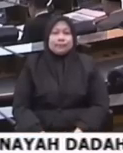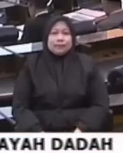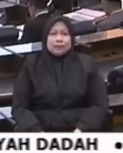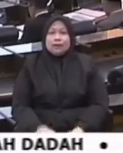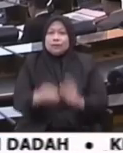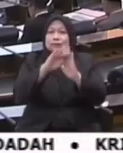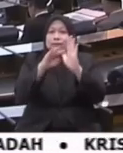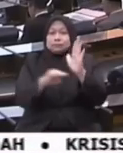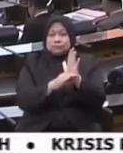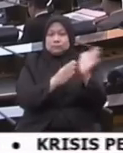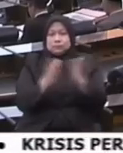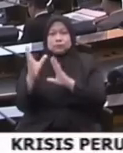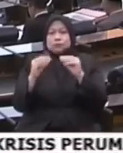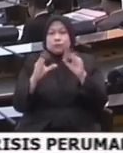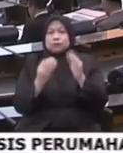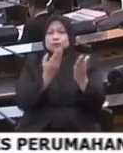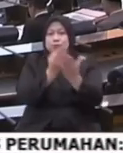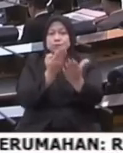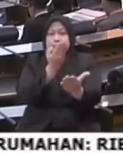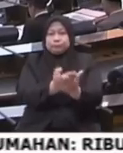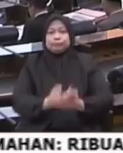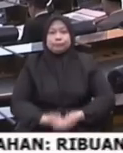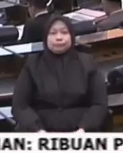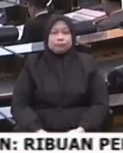aturan urusan musyawarah dan usul-usul